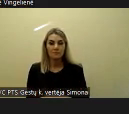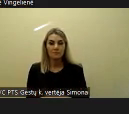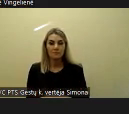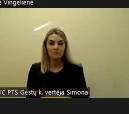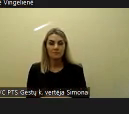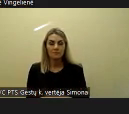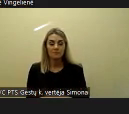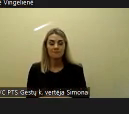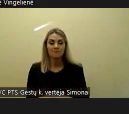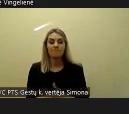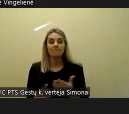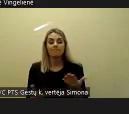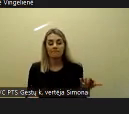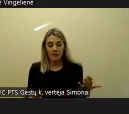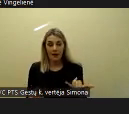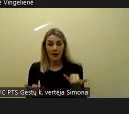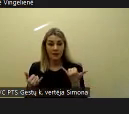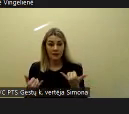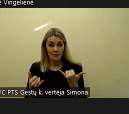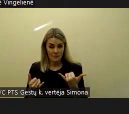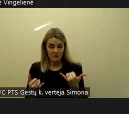Dabar, gerbiami kolegos,